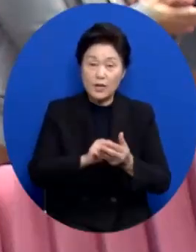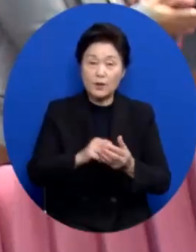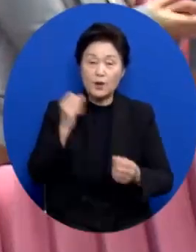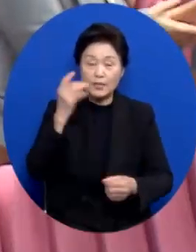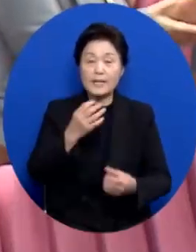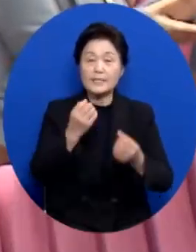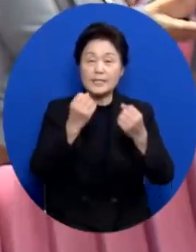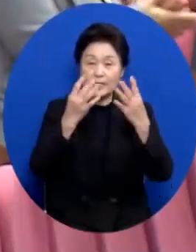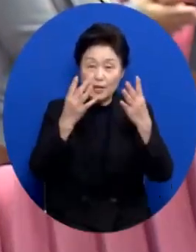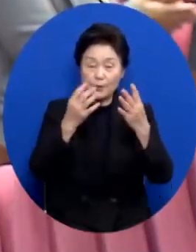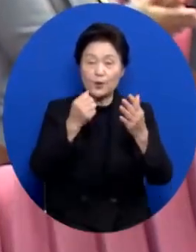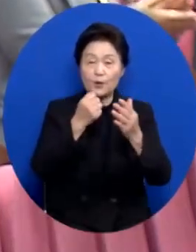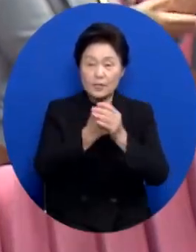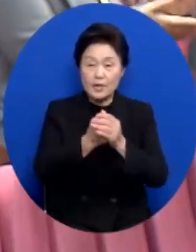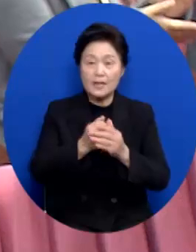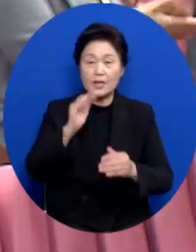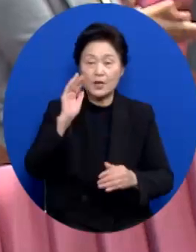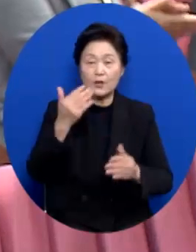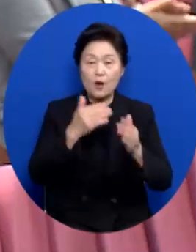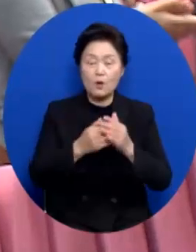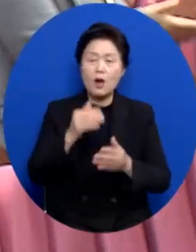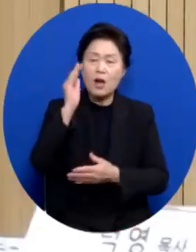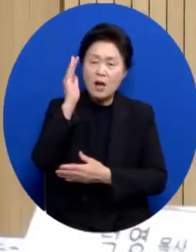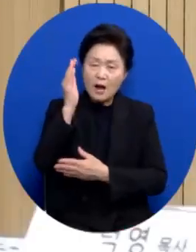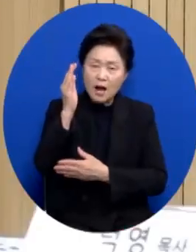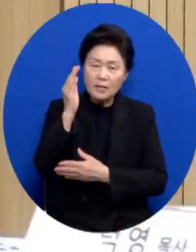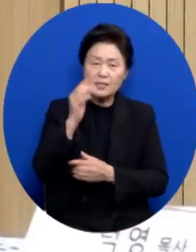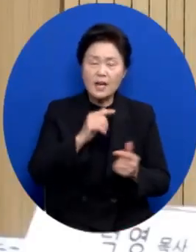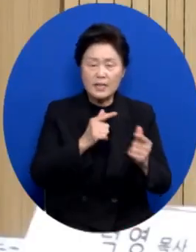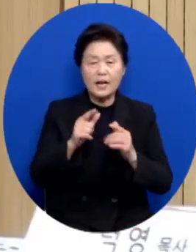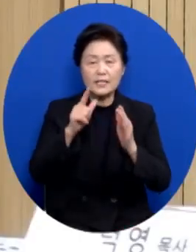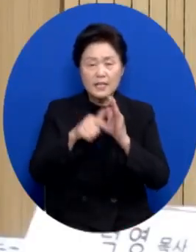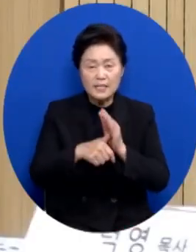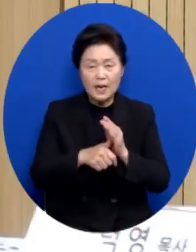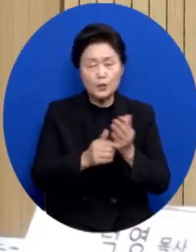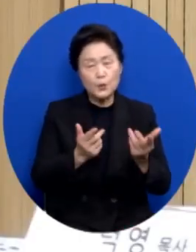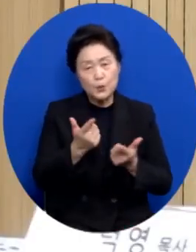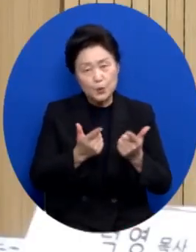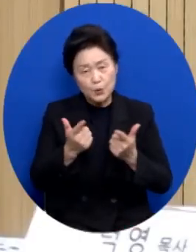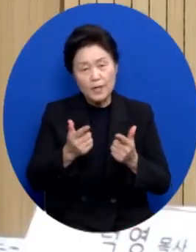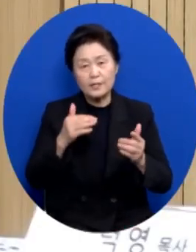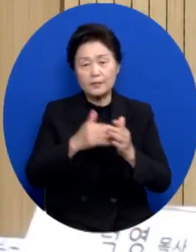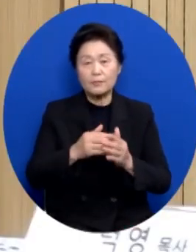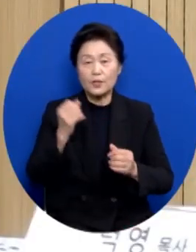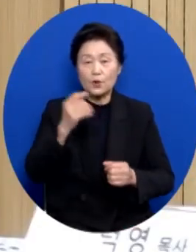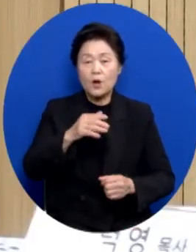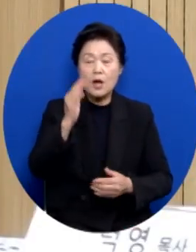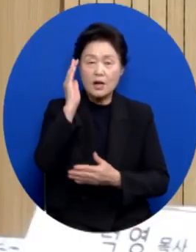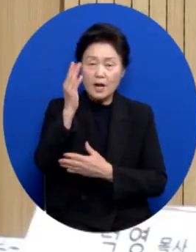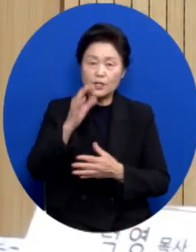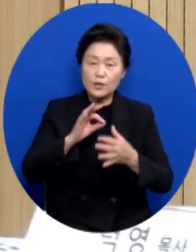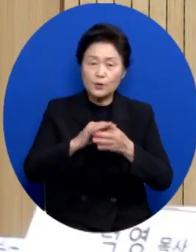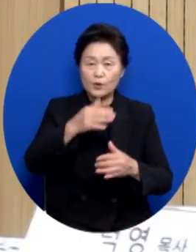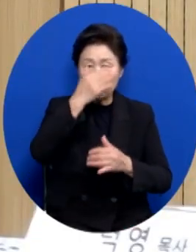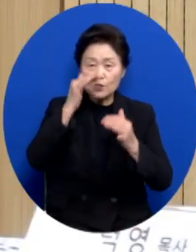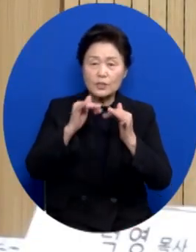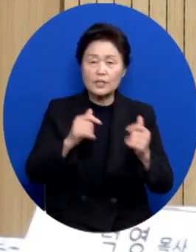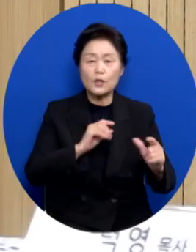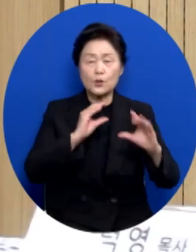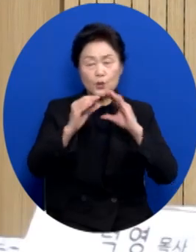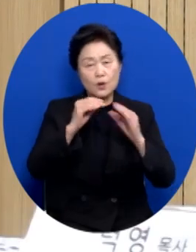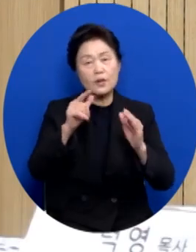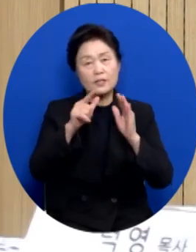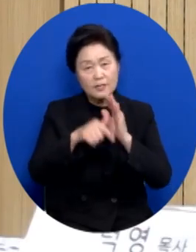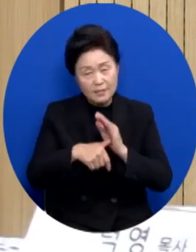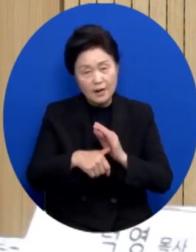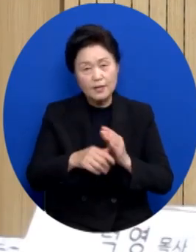다시 새롭게 거기에 대한 또 강사라든지 시간 안배. 그래서 선택식 강좌를 통해서 청년들과 소통하는 시간을